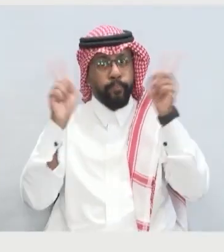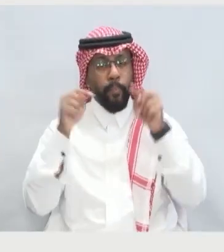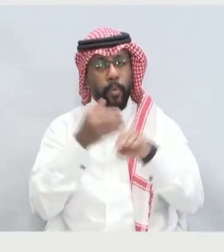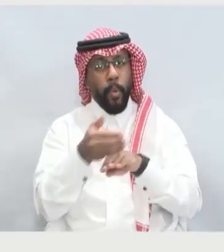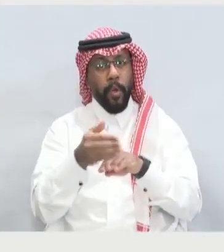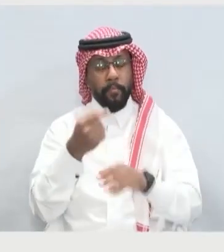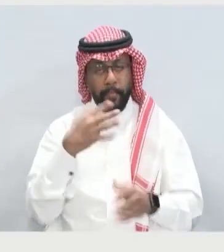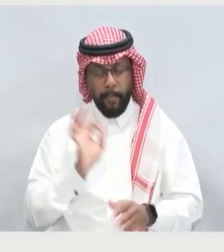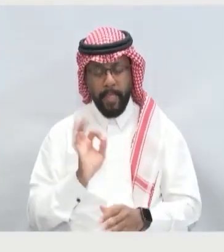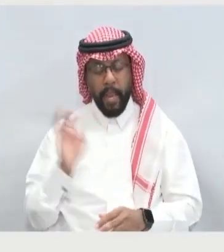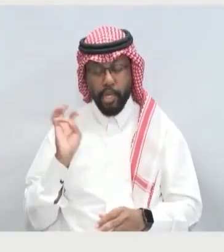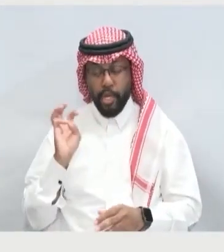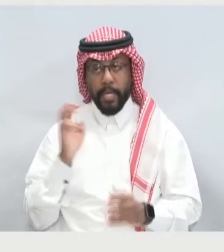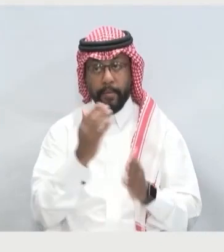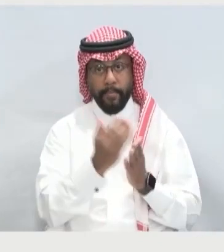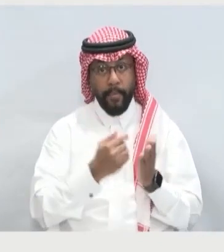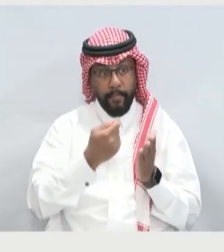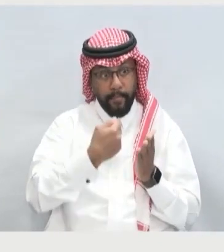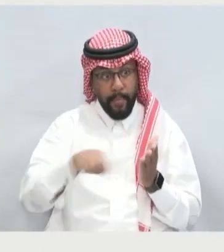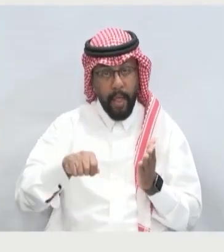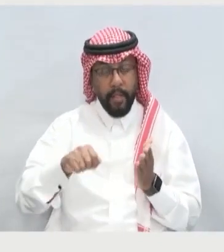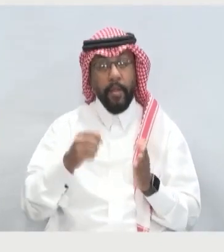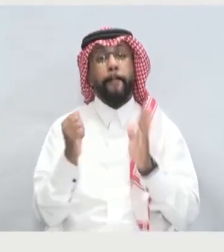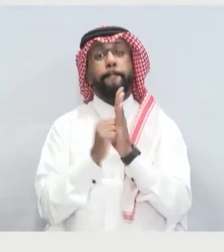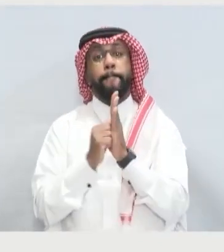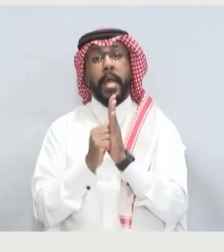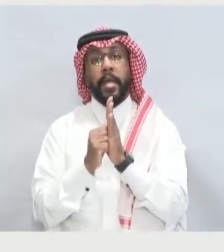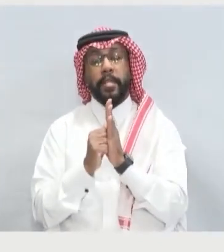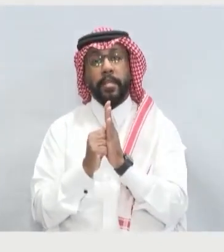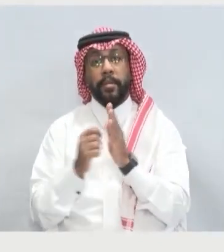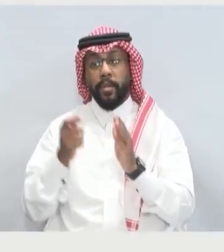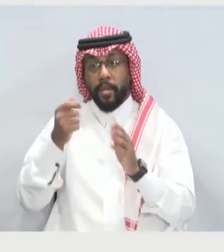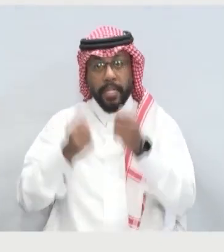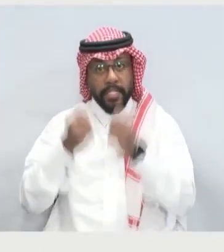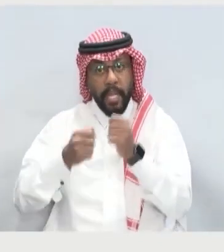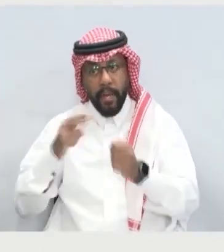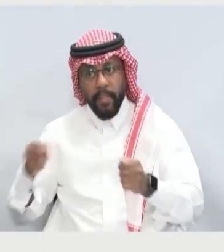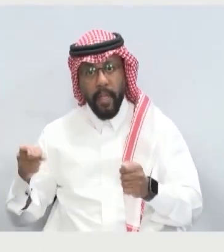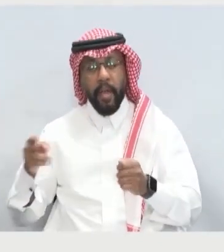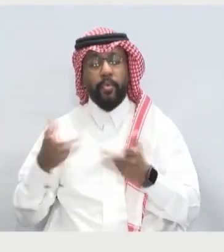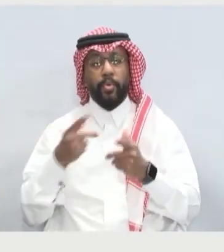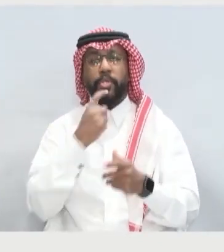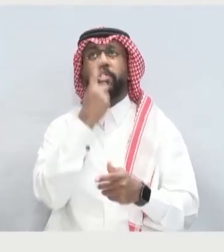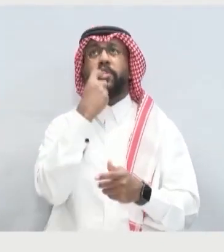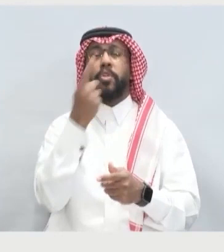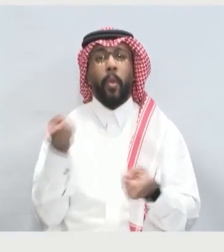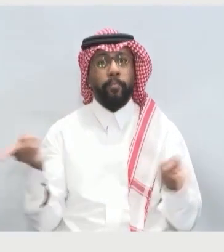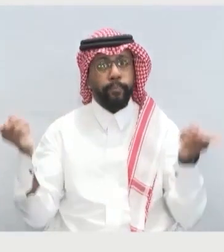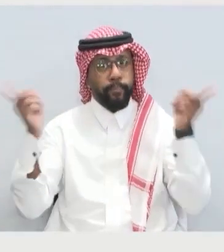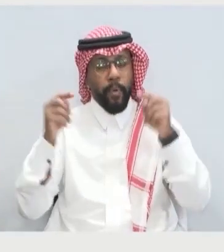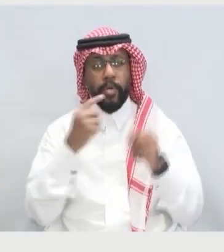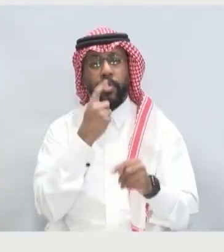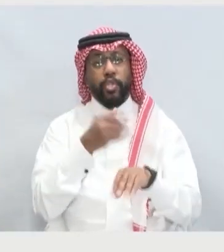تشتري المنشاه مباني معدات مصانع هي تحتاجها الى سنوات متعدده وبالتالي من الصعب